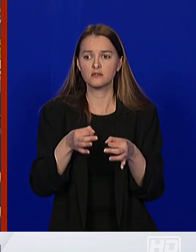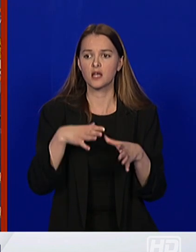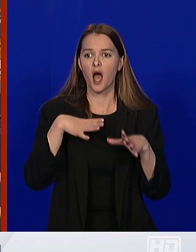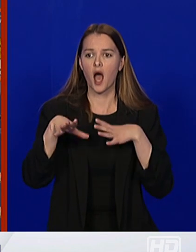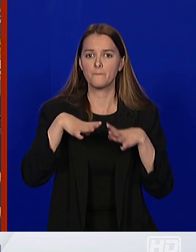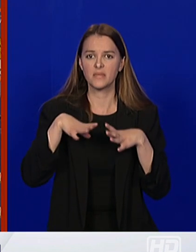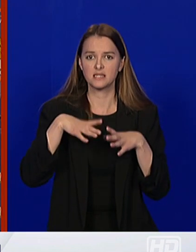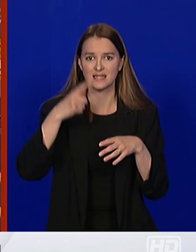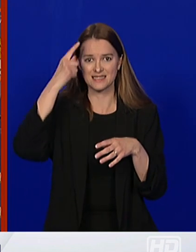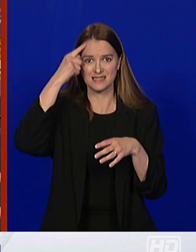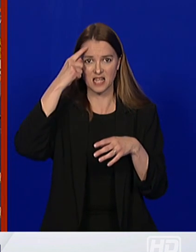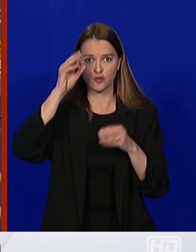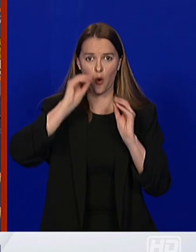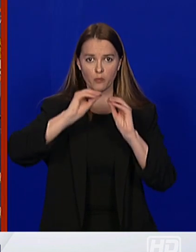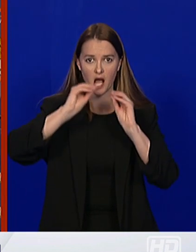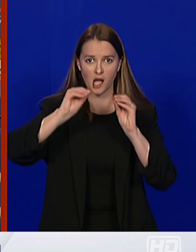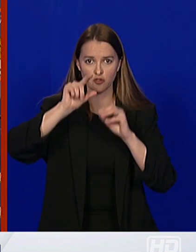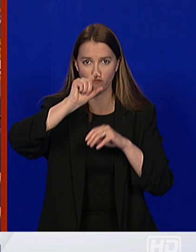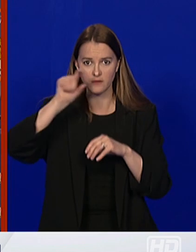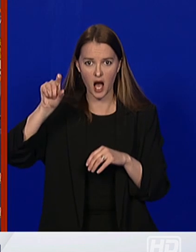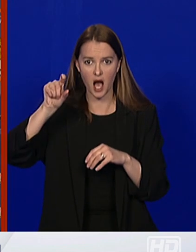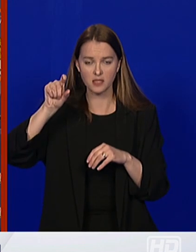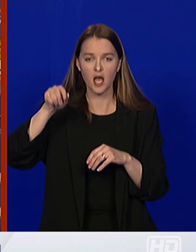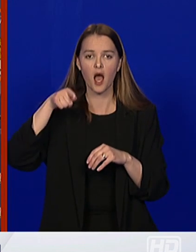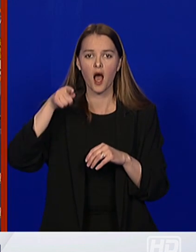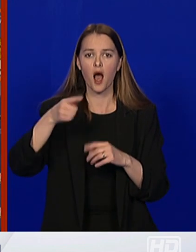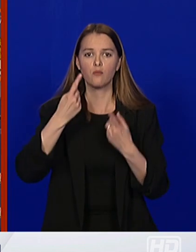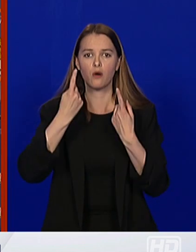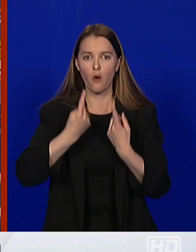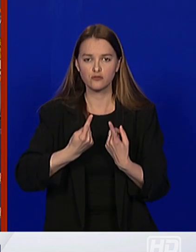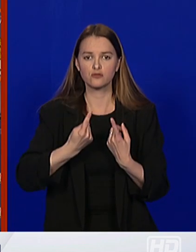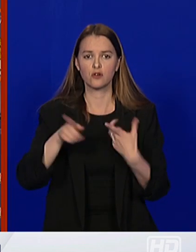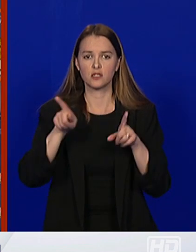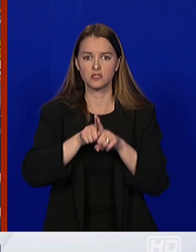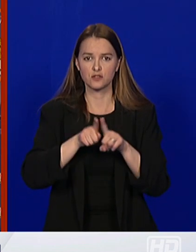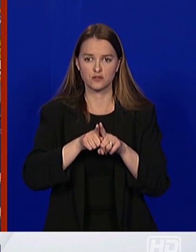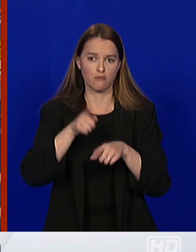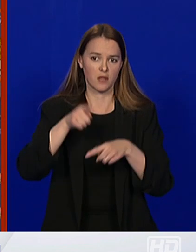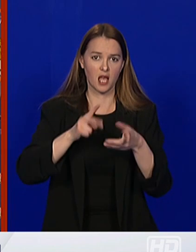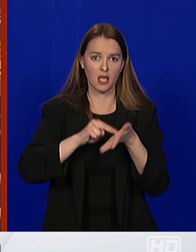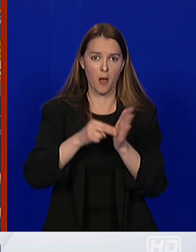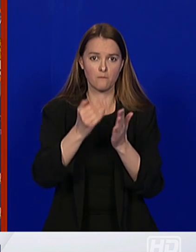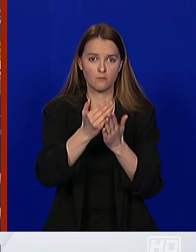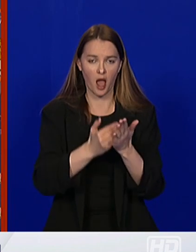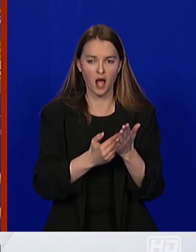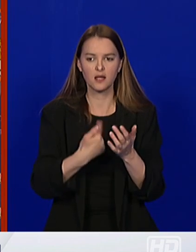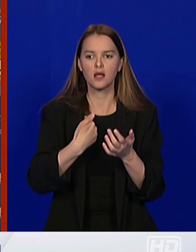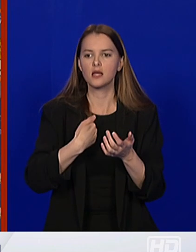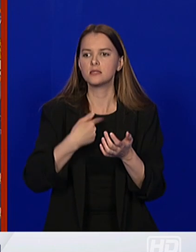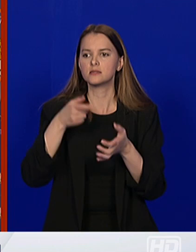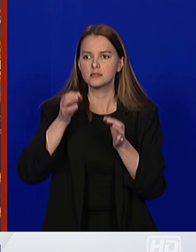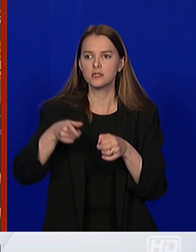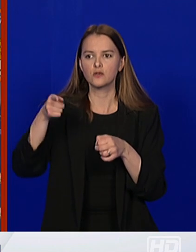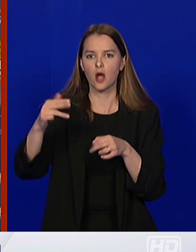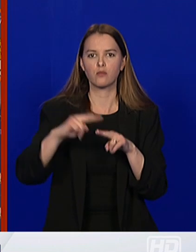Ministarstvu znanosti i obrazovanja postoji vezano uz to određeni plan. Oni će sigurno i nas konzultirati